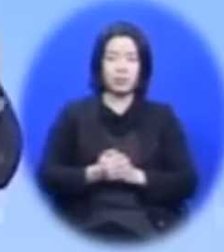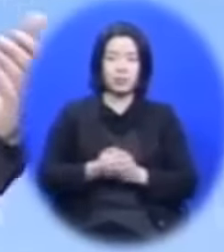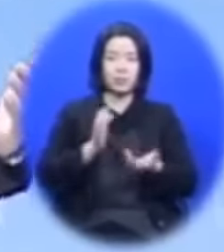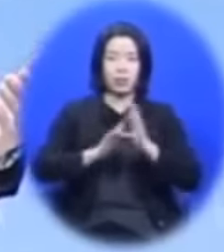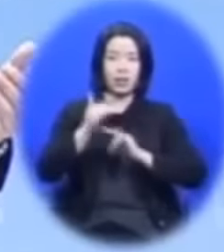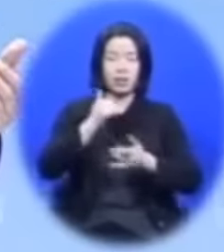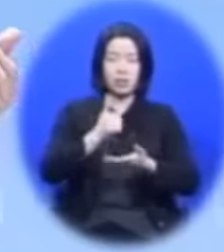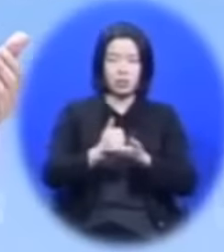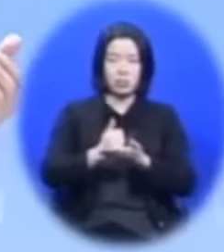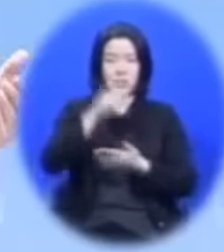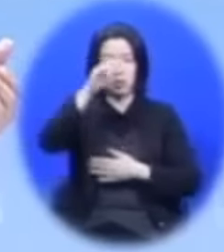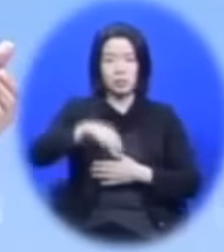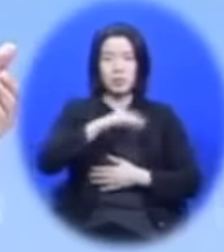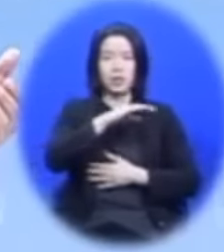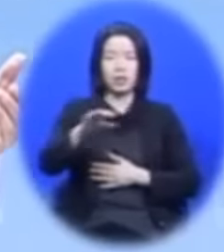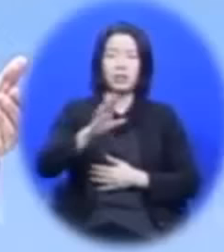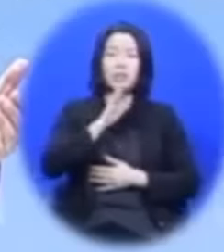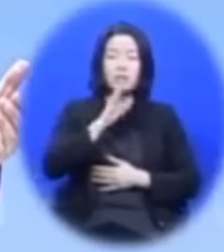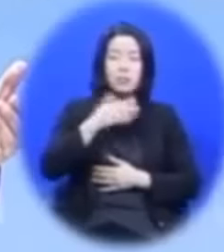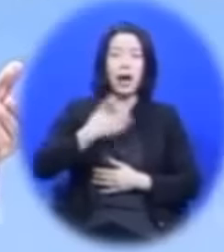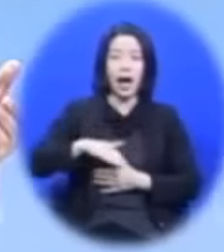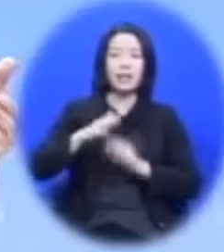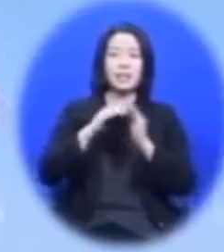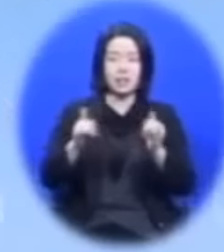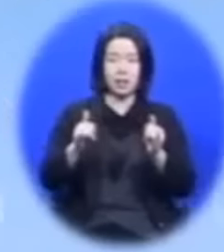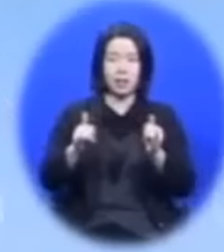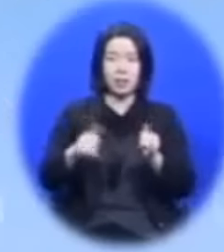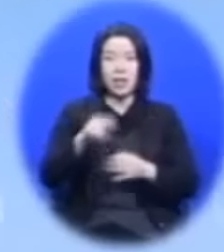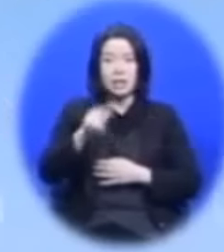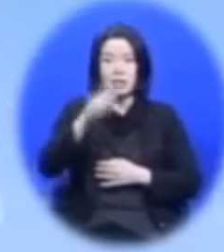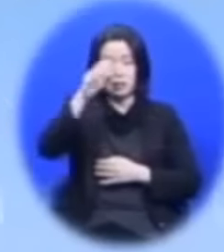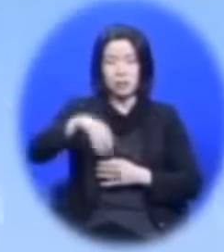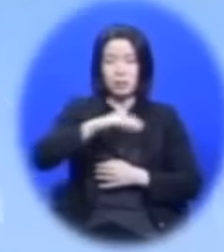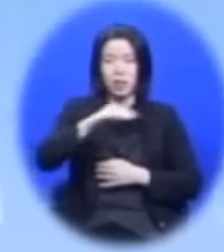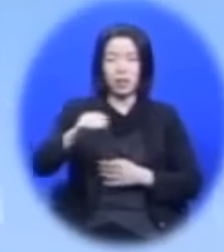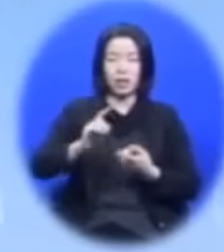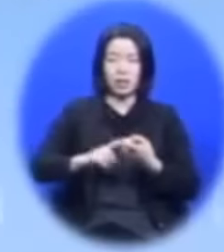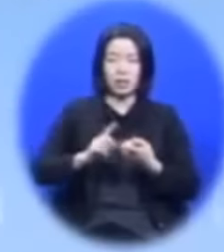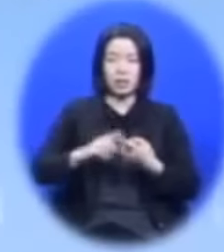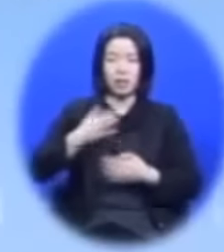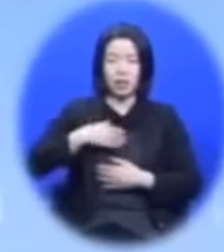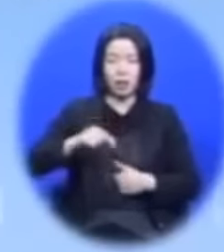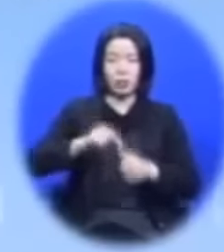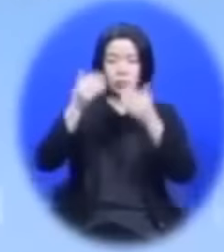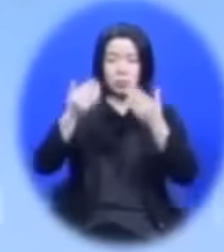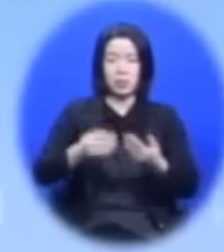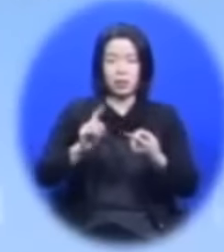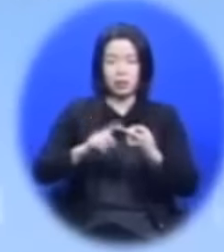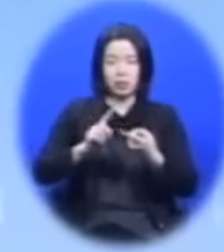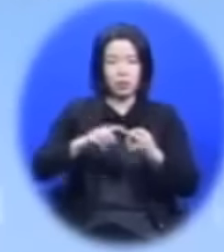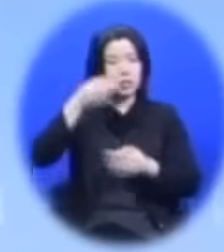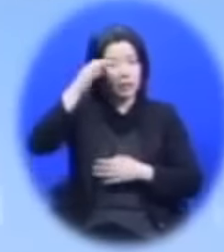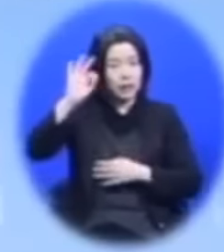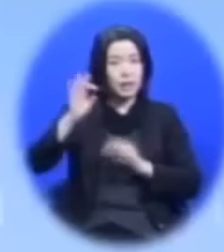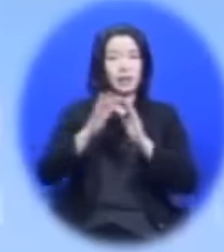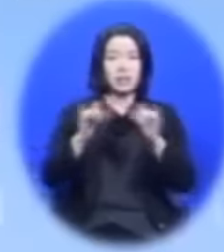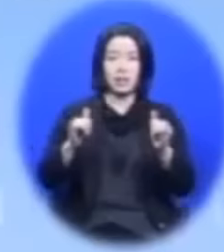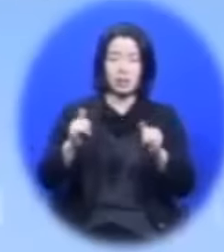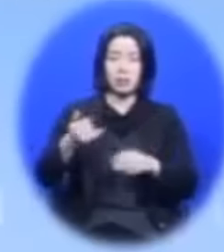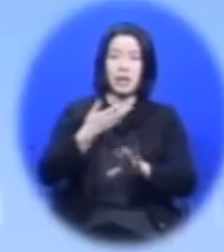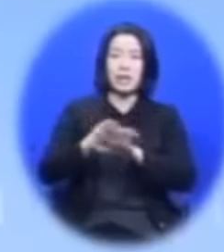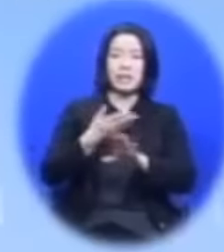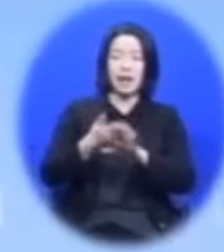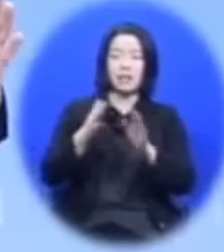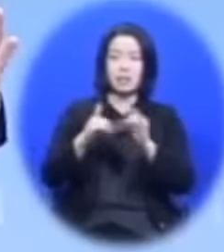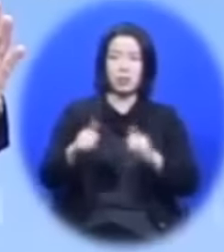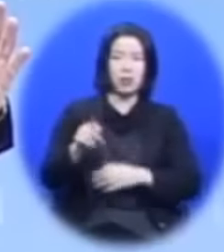예수님의 십자가를 정말 아는 사람, 그 십자가에서 내가 구원받았음을 깨달은 사람은요, 남에게